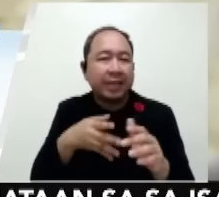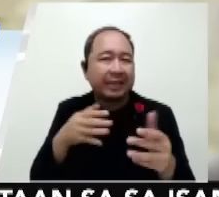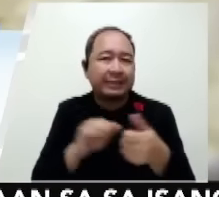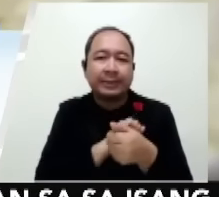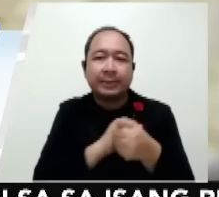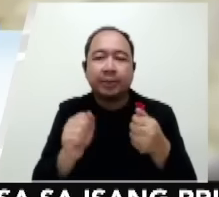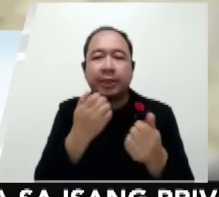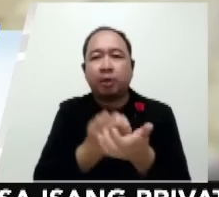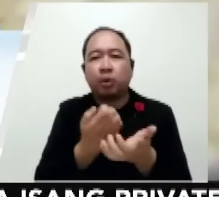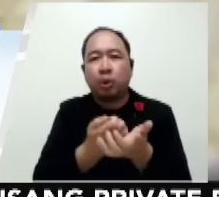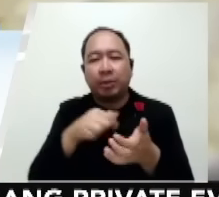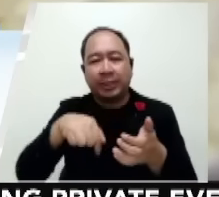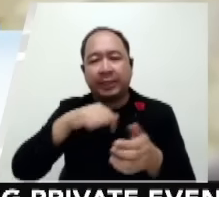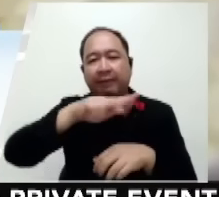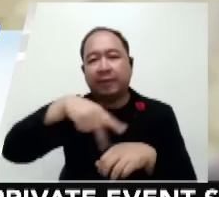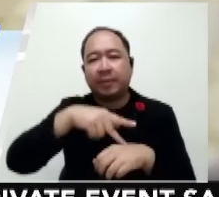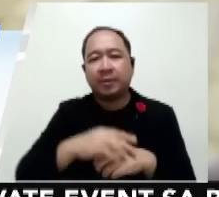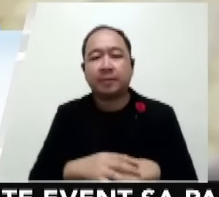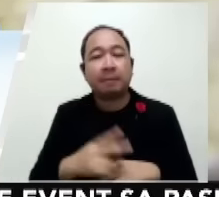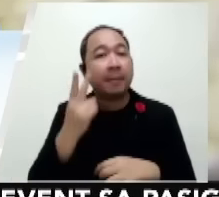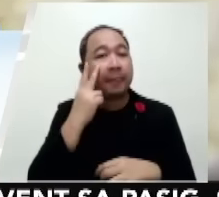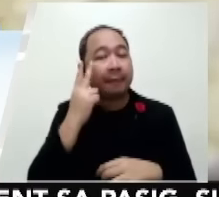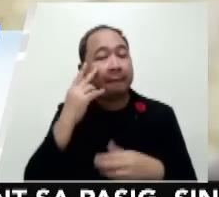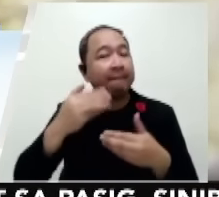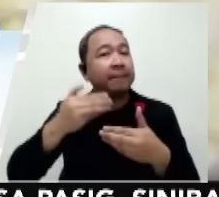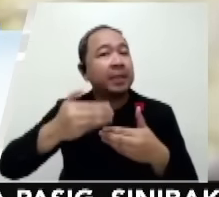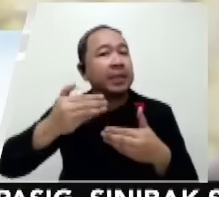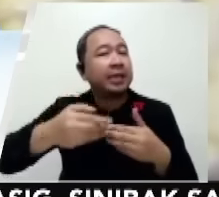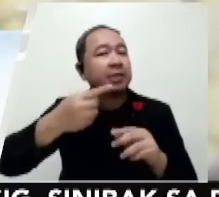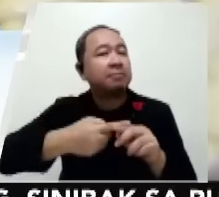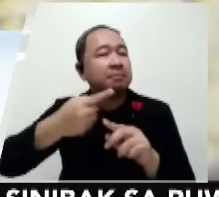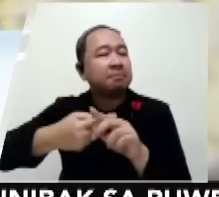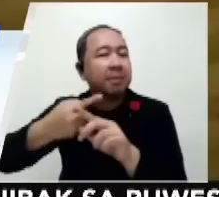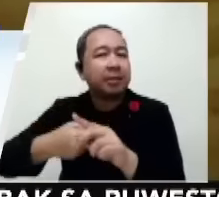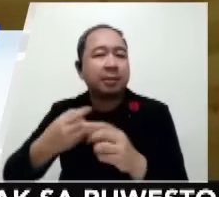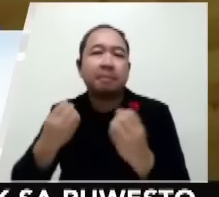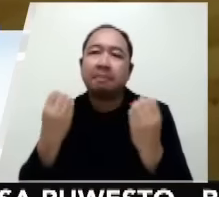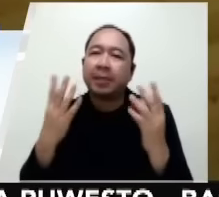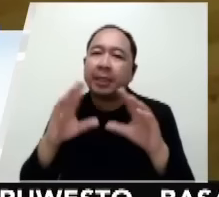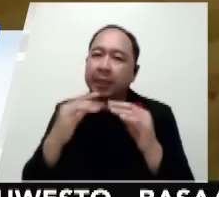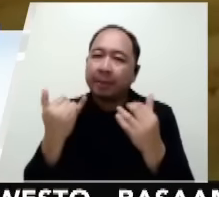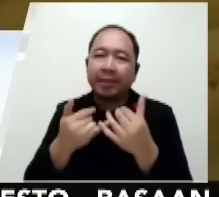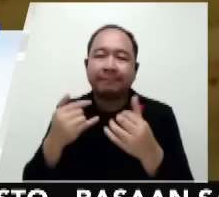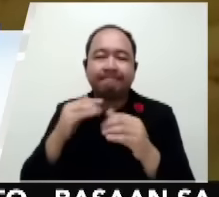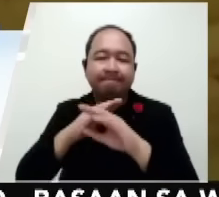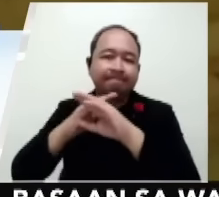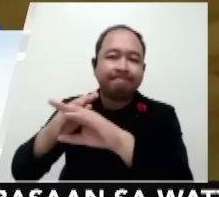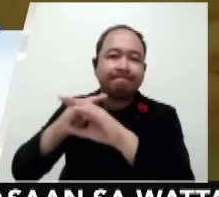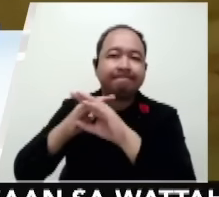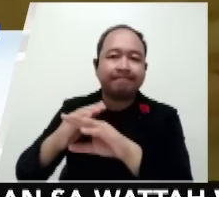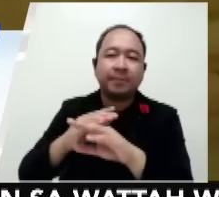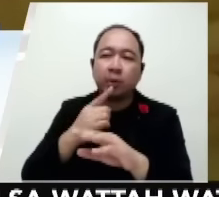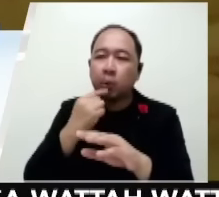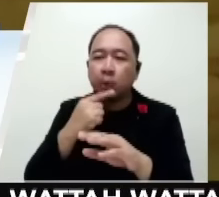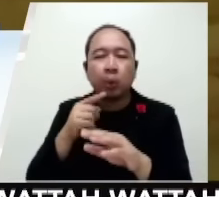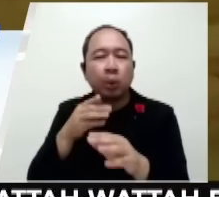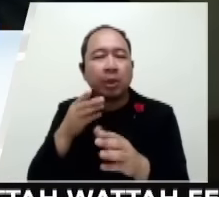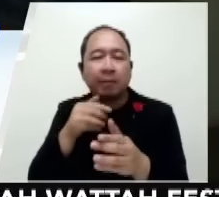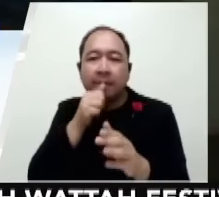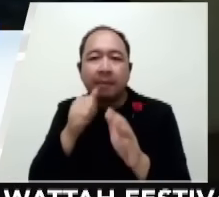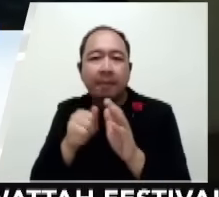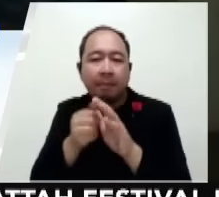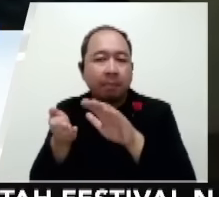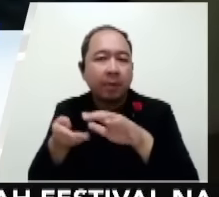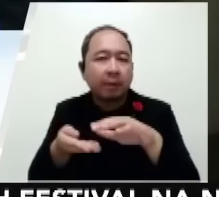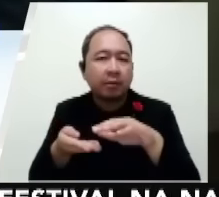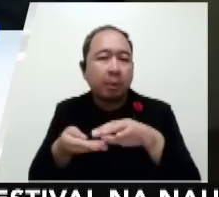see in the next few months, marami ako iba-blacklist na kumpanya. Yung mga smugglers, kahit kaibigan ko, iba-blacklist ko. Alam